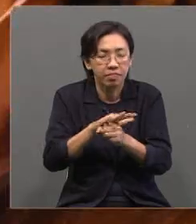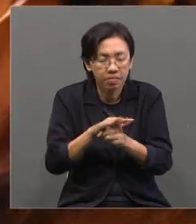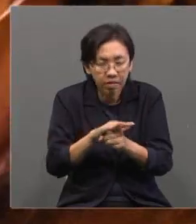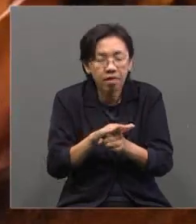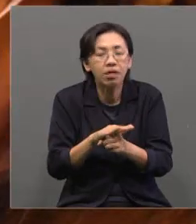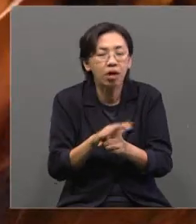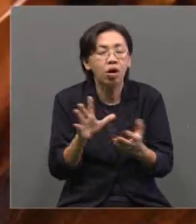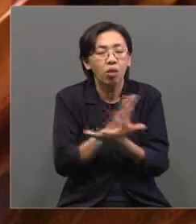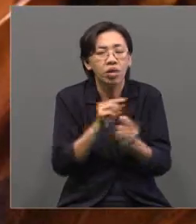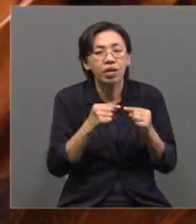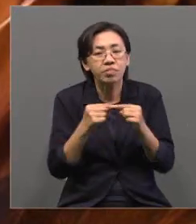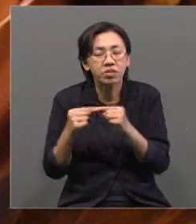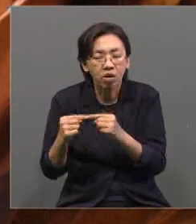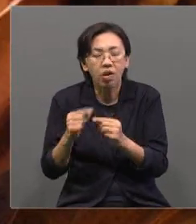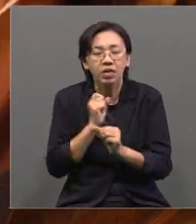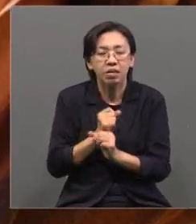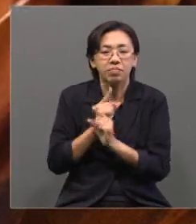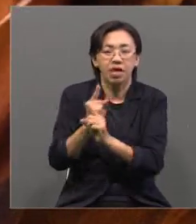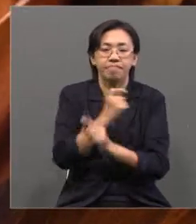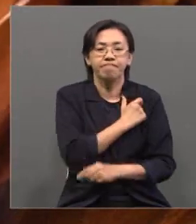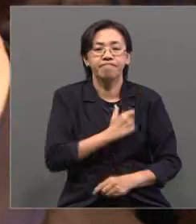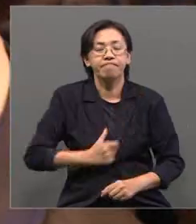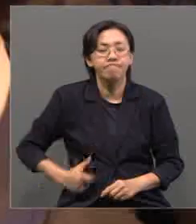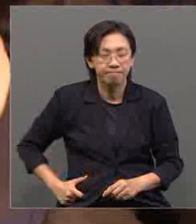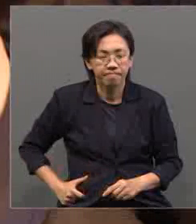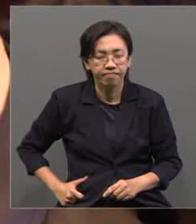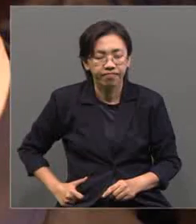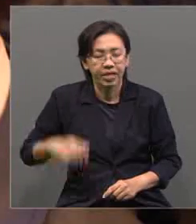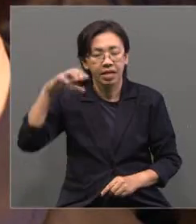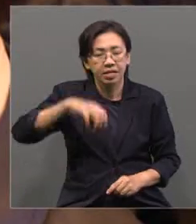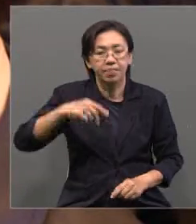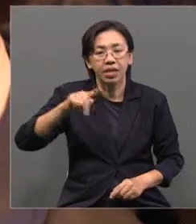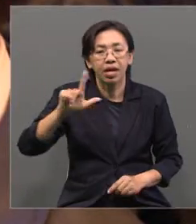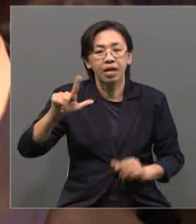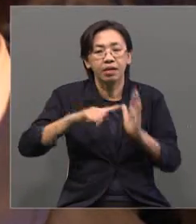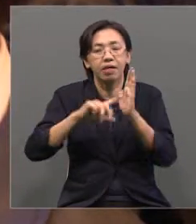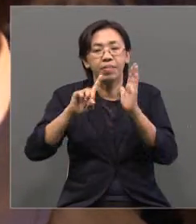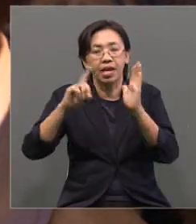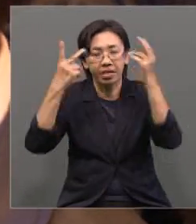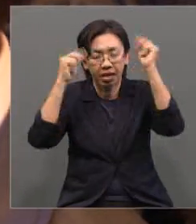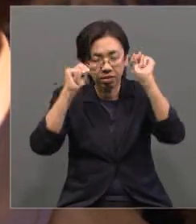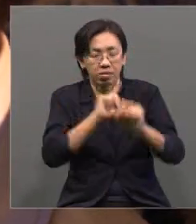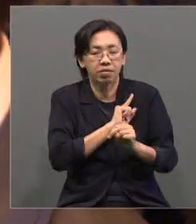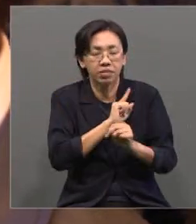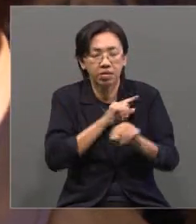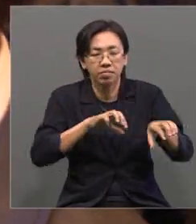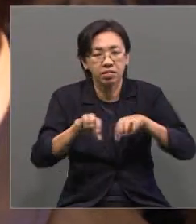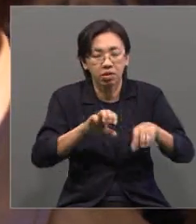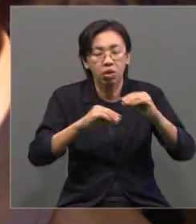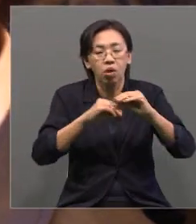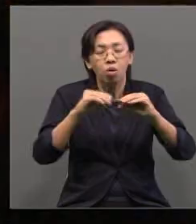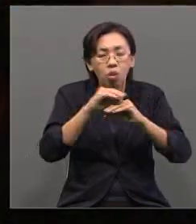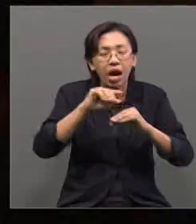สืบสานตามรอยพระยุคลบาทซึ่งจัดโดยสำนักงานปลัดสำนักนายกรัฐมนตรีมีเยาวชนเข้าร่วมโครงการ